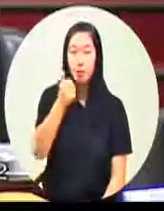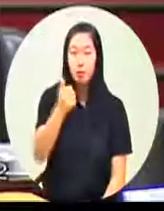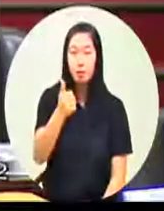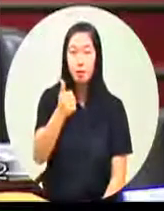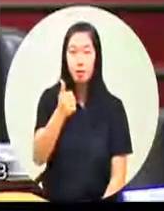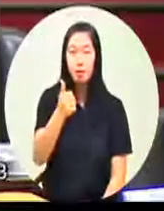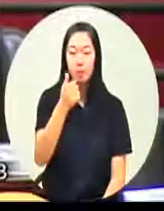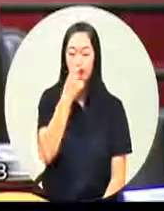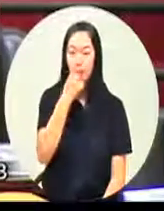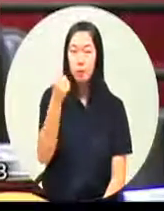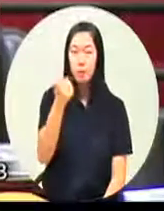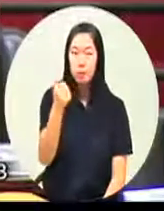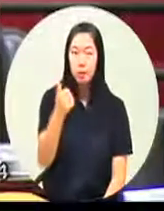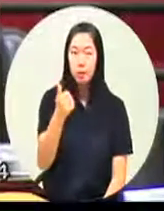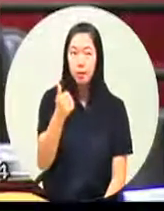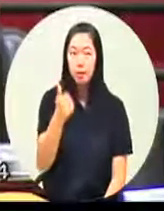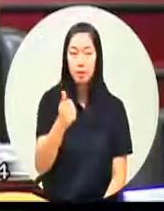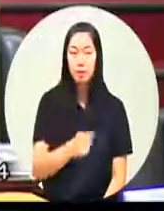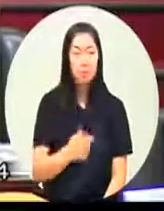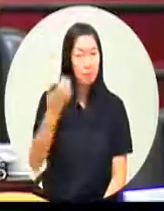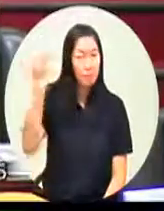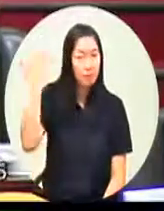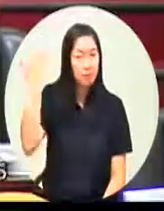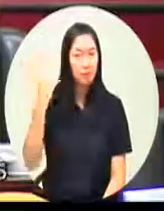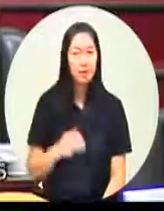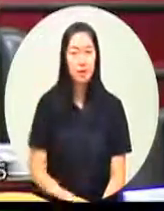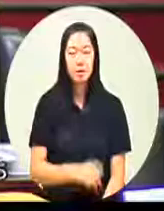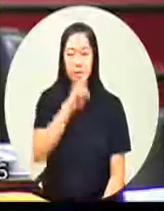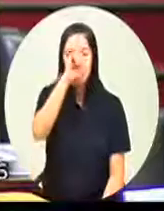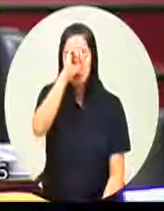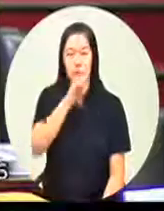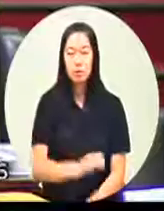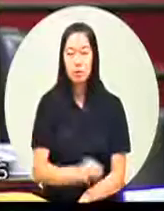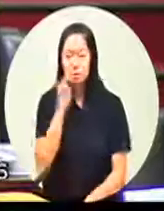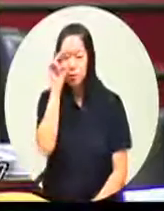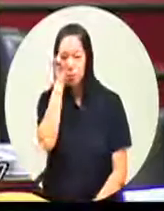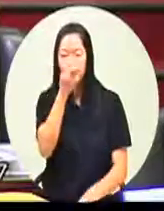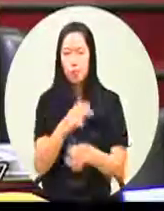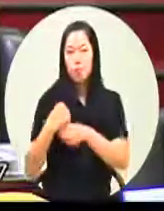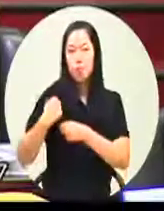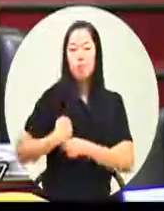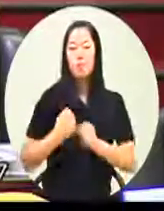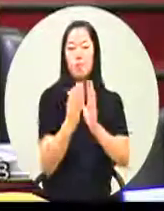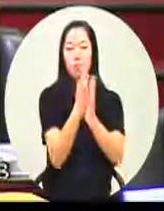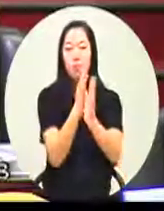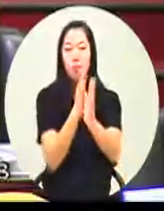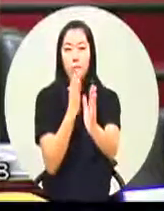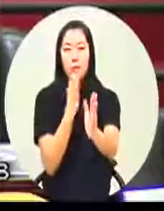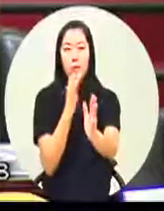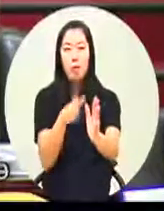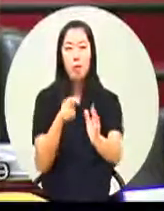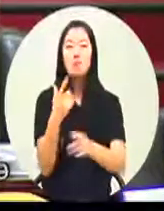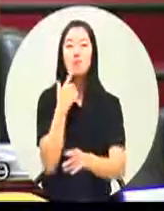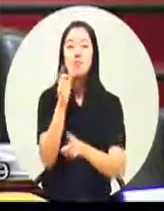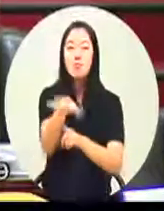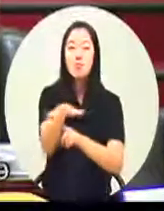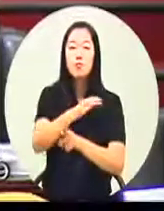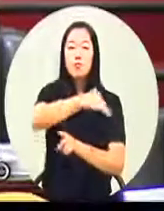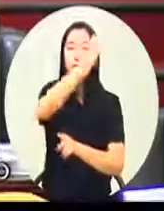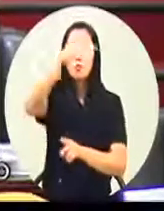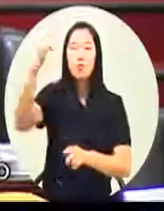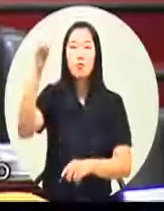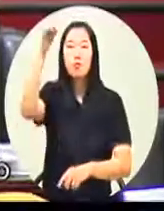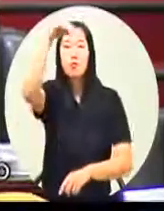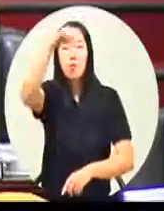蒋介石呢，当时为了看他的军队 在美浓山上做四对